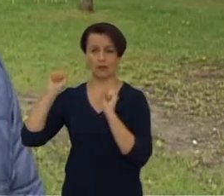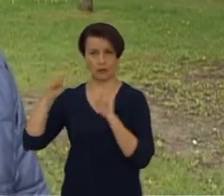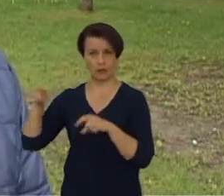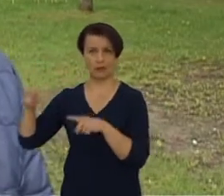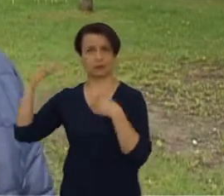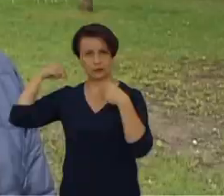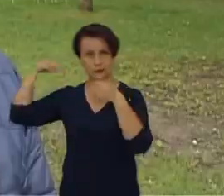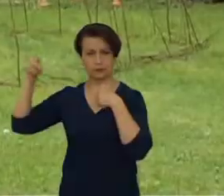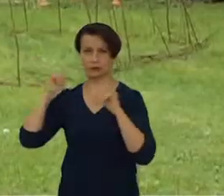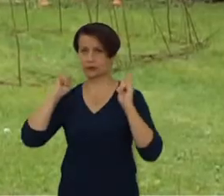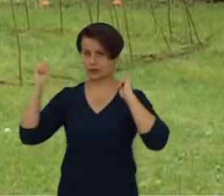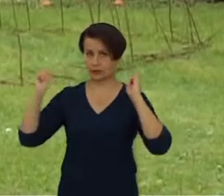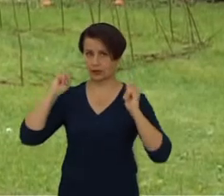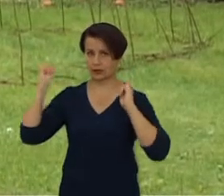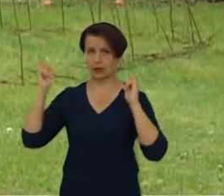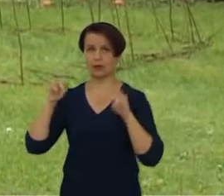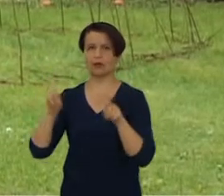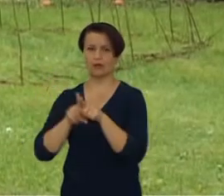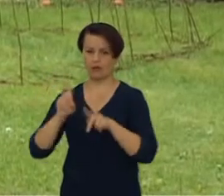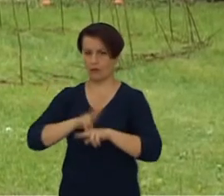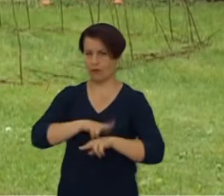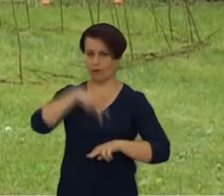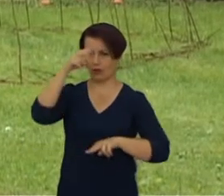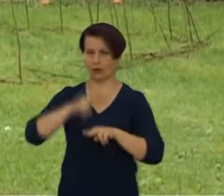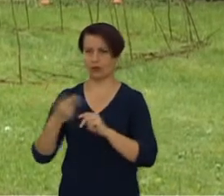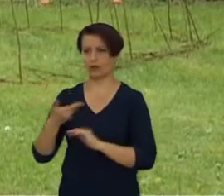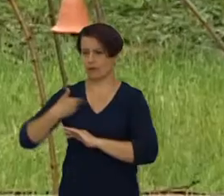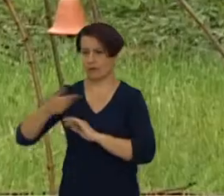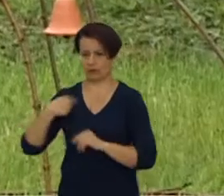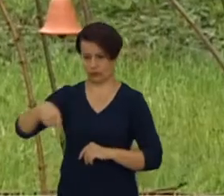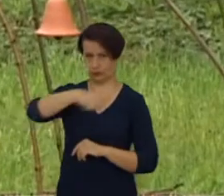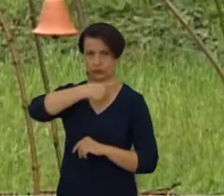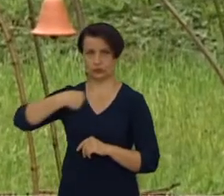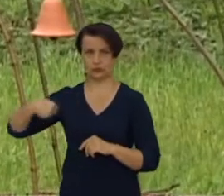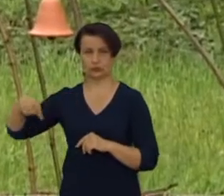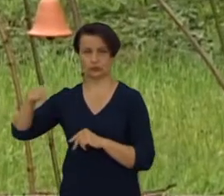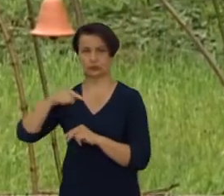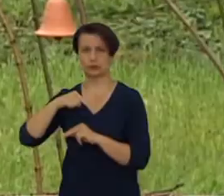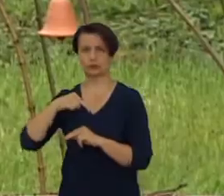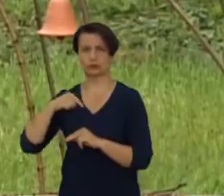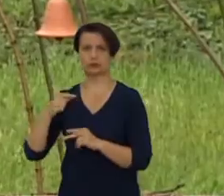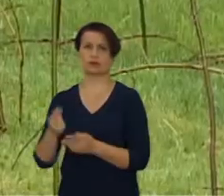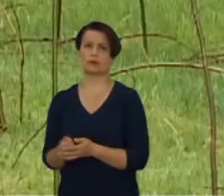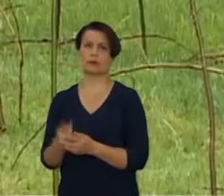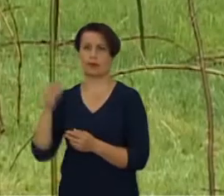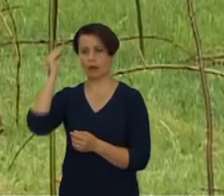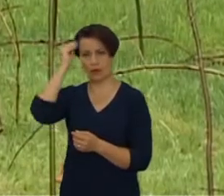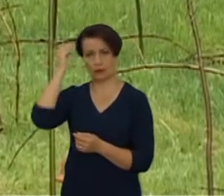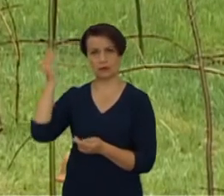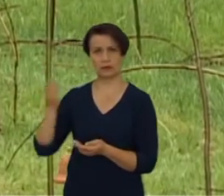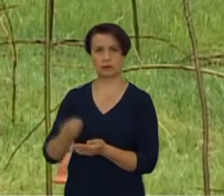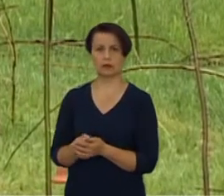nebėra, tilinduotų skambėtų varpeliai, tai tarsi vėlės šauktųsi mūsų